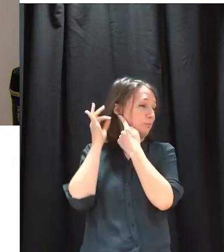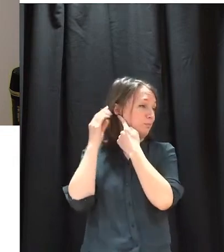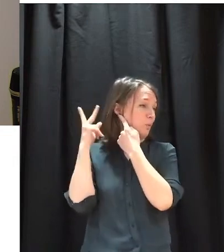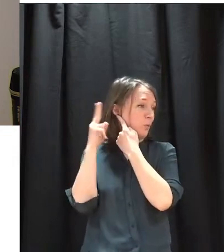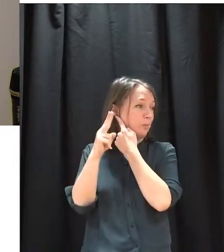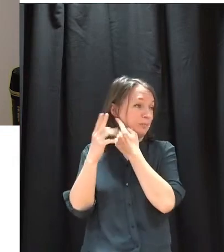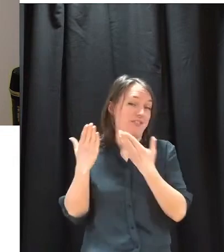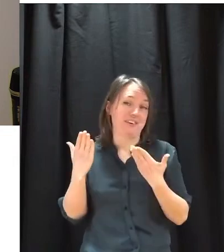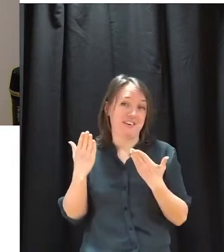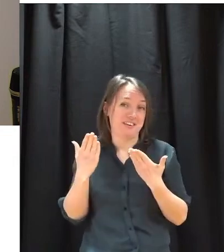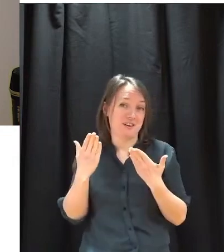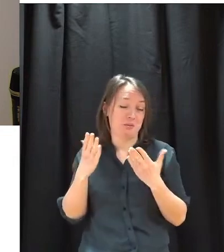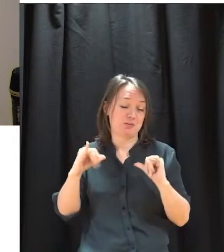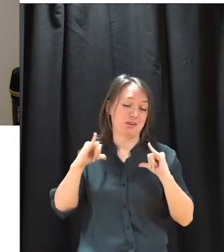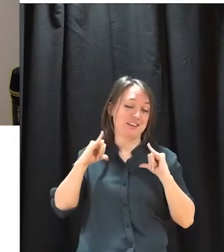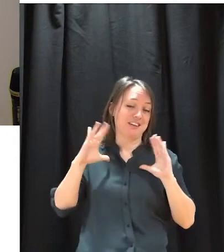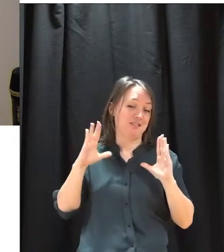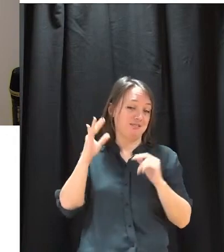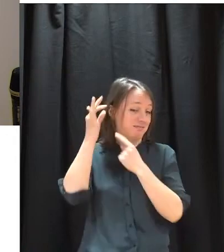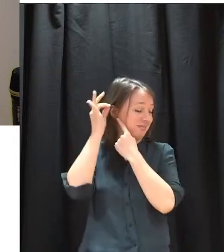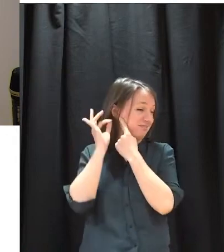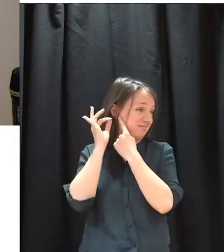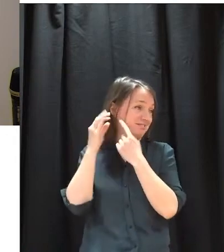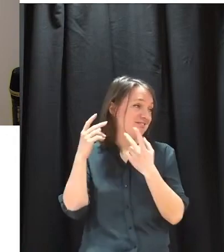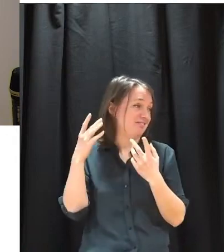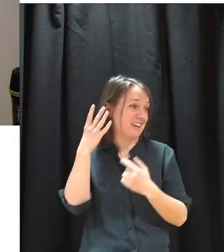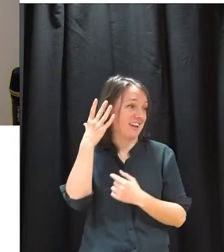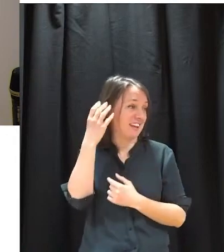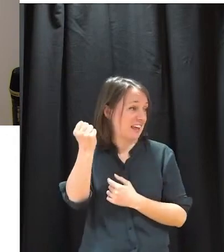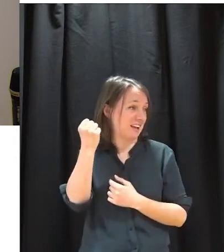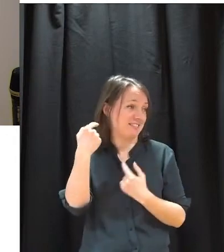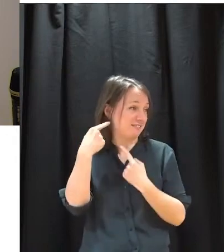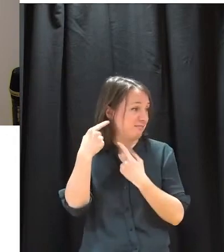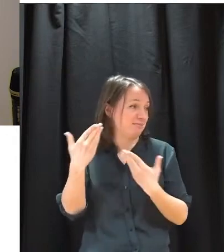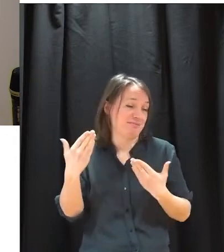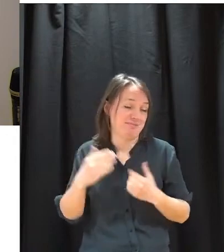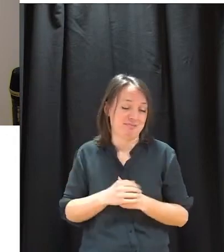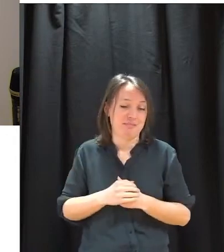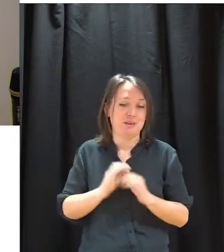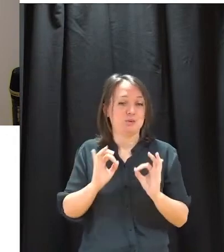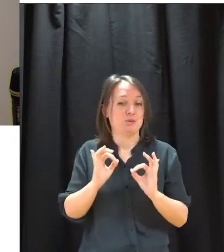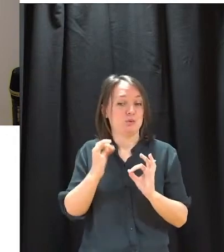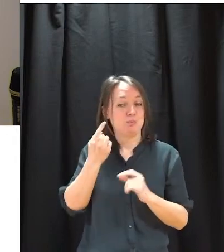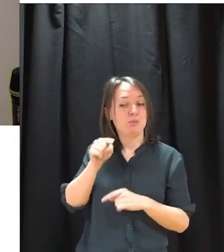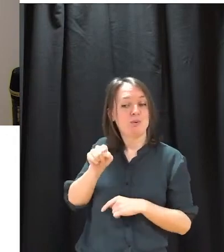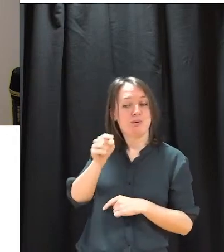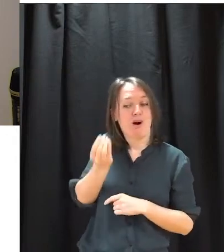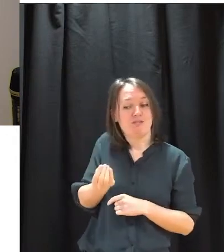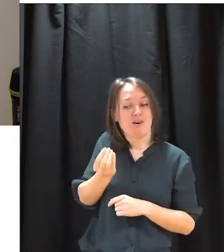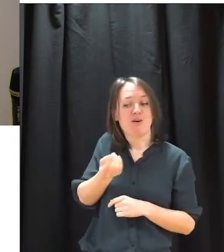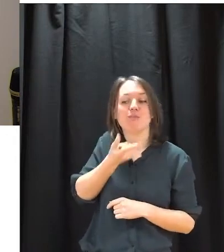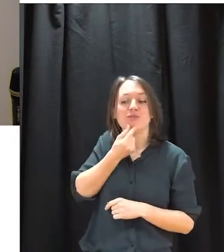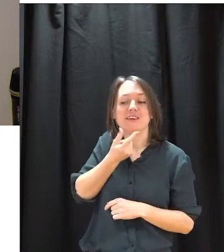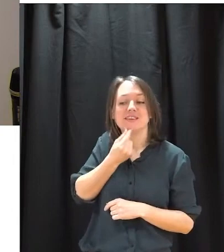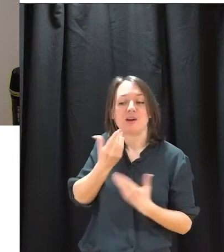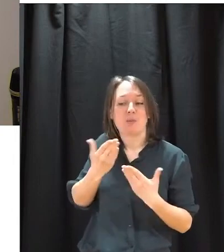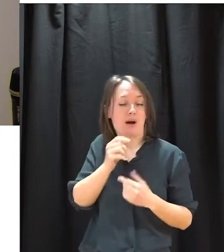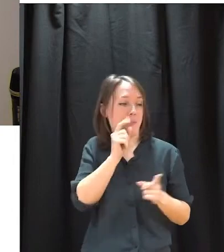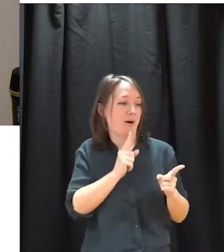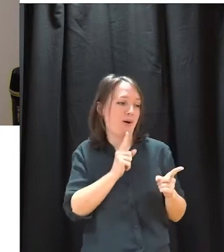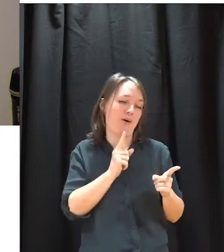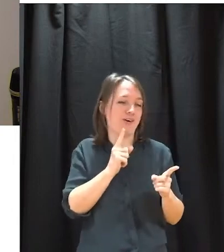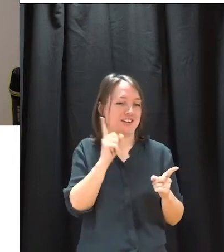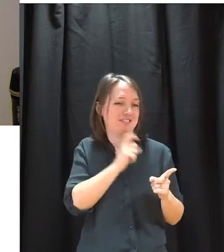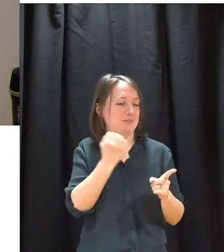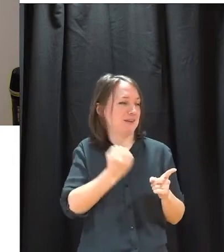comme ça, ils sont tranquilles. Donc voilà, donc, pour eux, je pense que c'est moins compliqué que pour les familles, pour leurs parents en tout cas. Après,